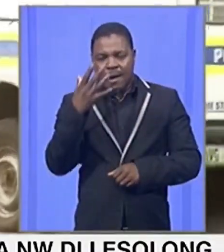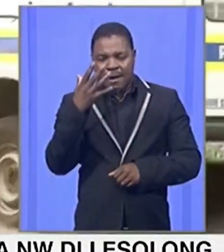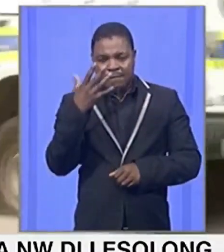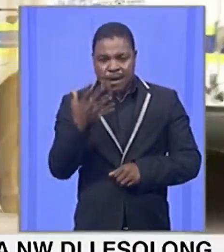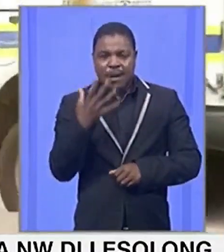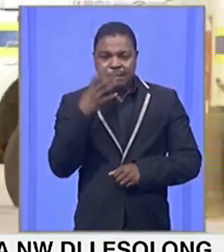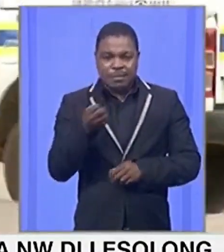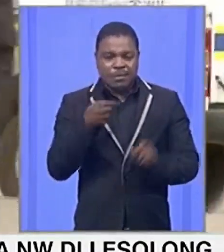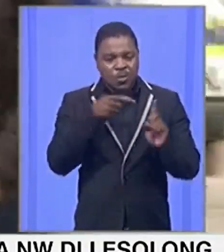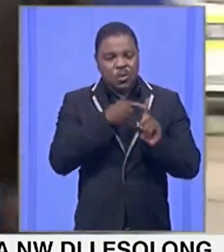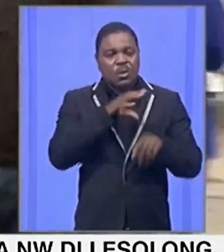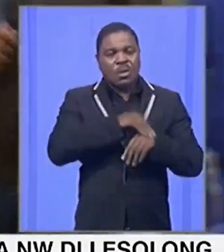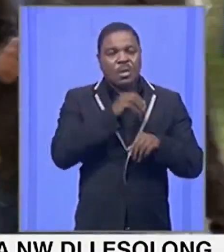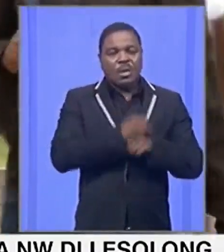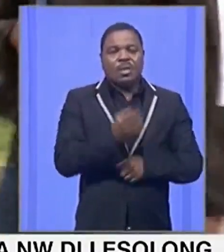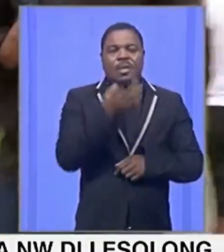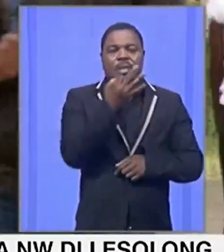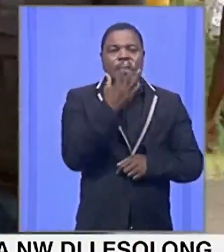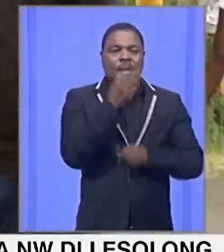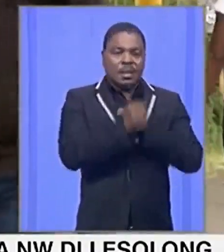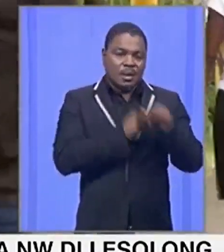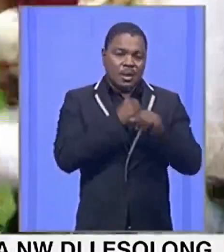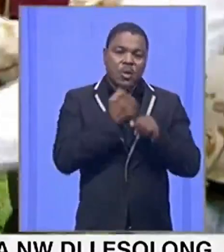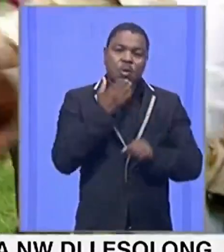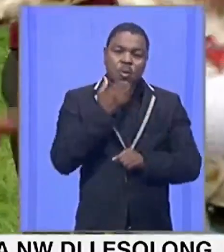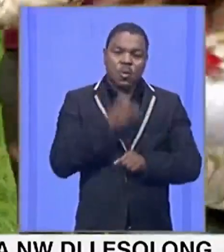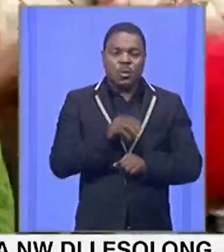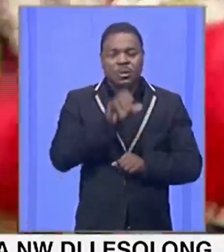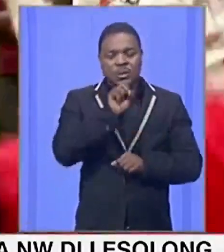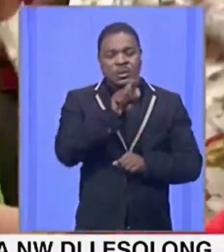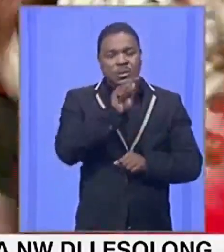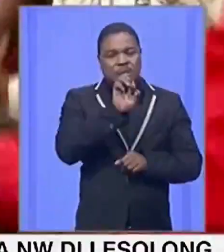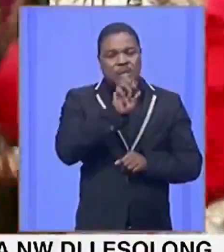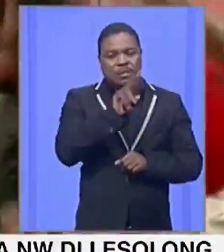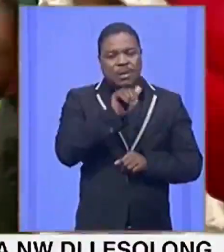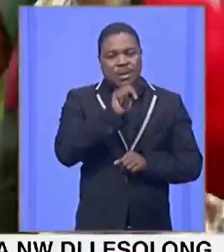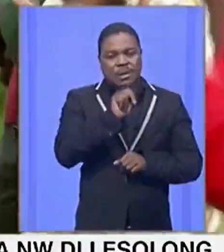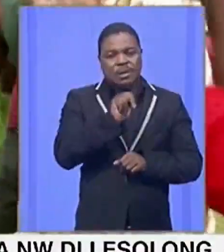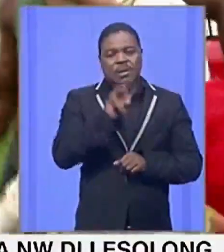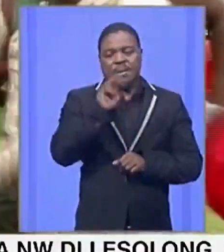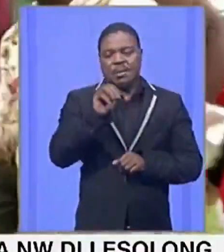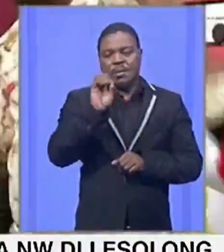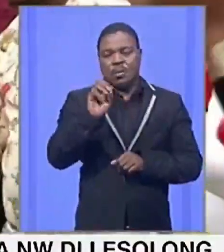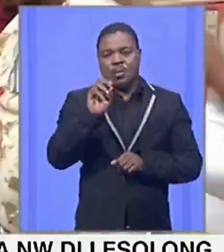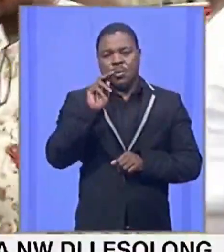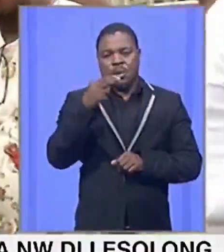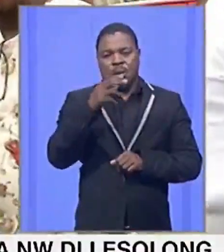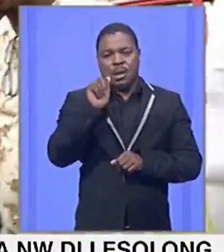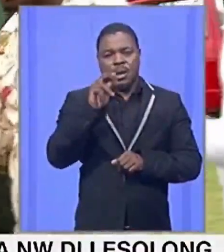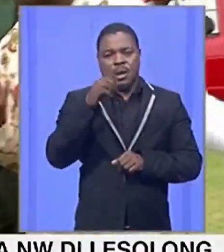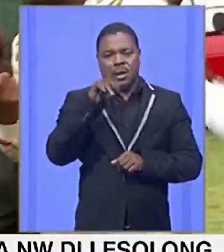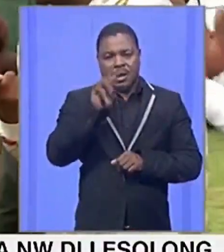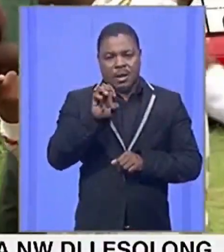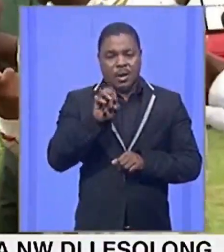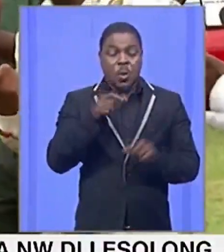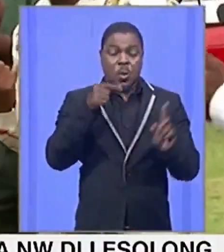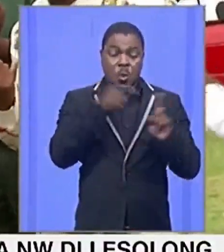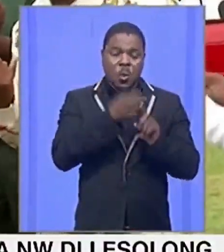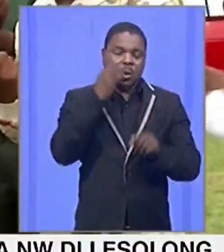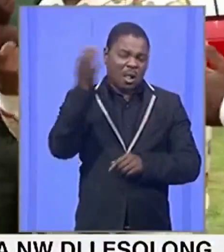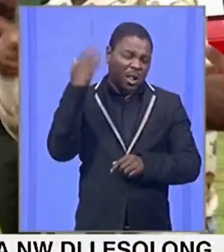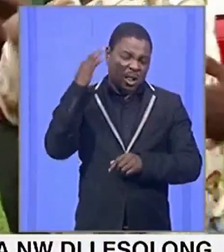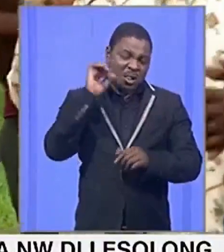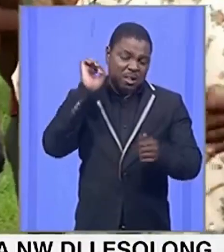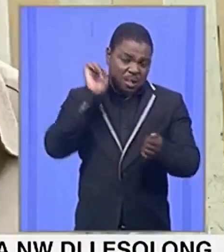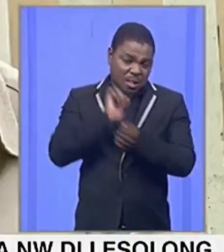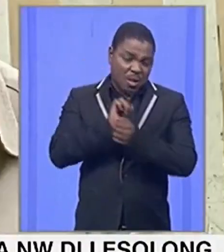tse 39 Stephen Mohlanke. Mohlanke o re o kile a kwallwa bakeng sa ditlolo tsa molao